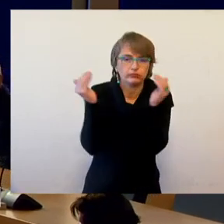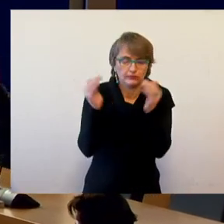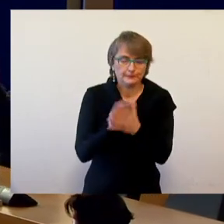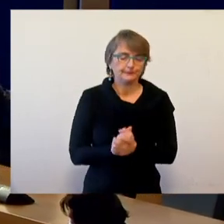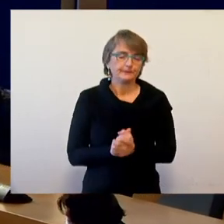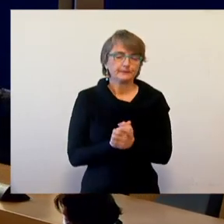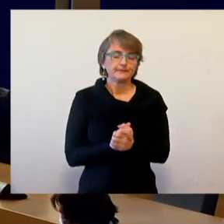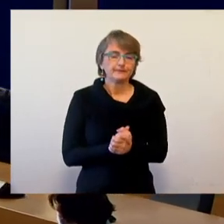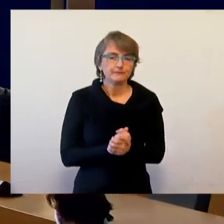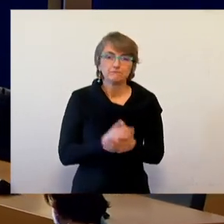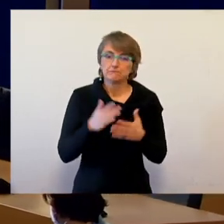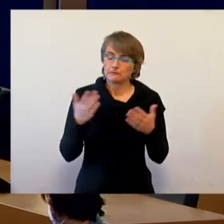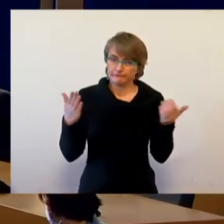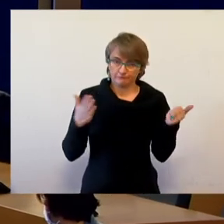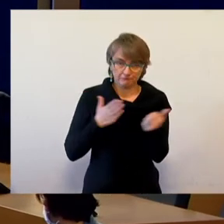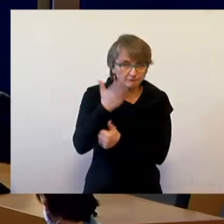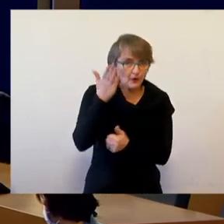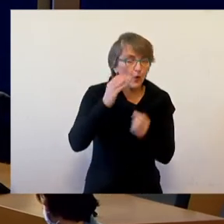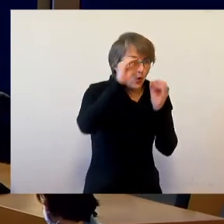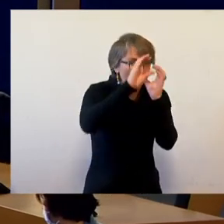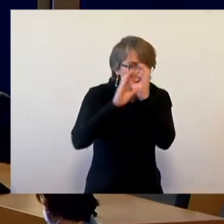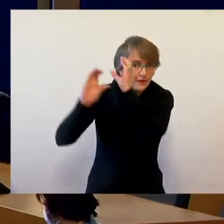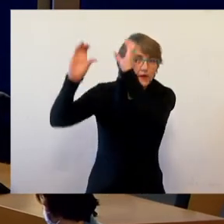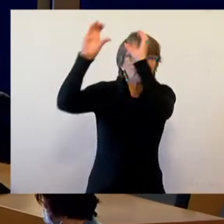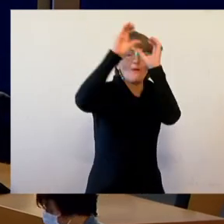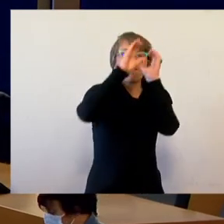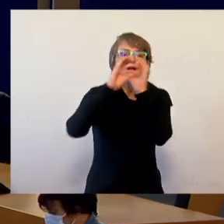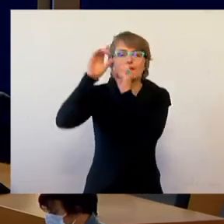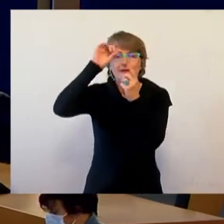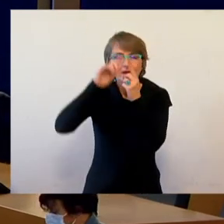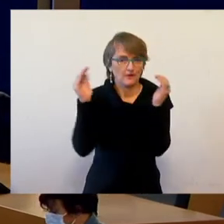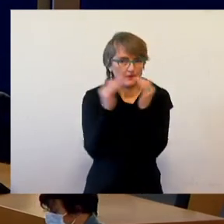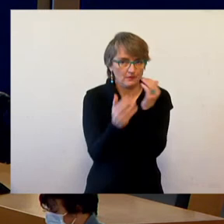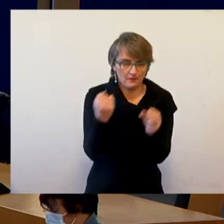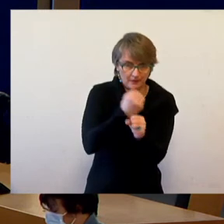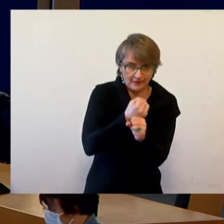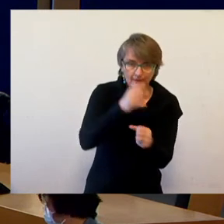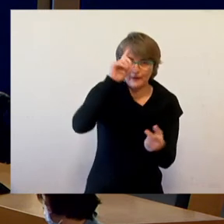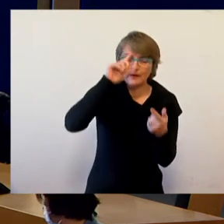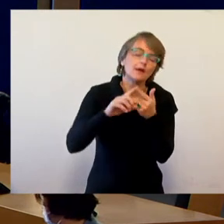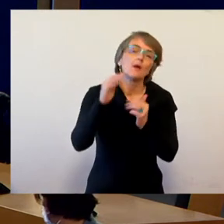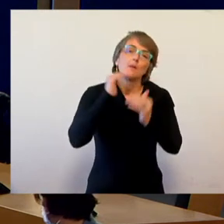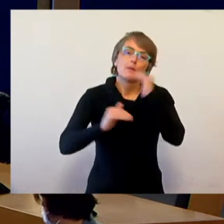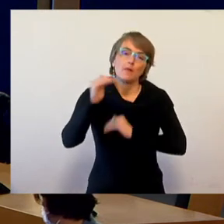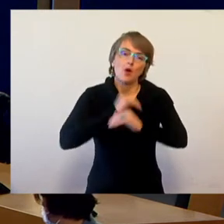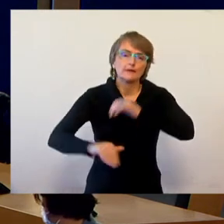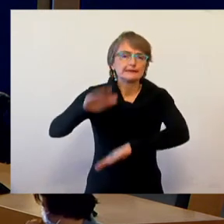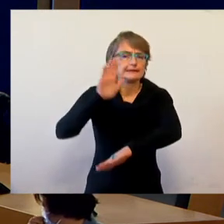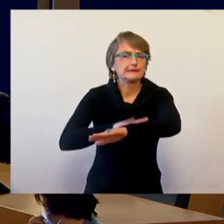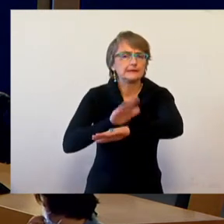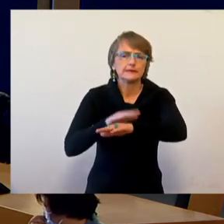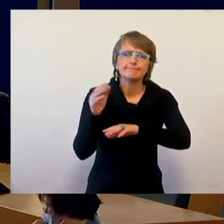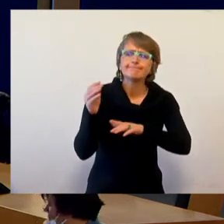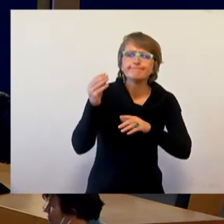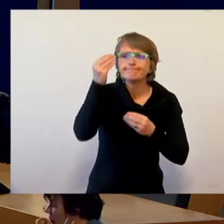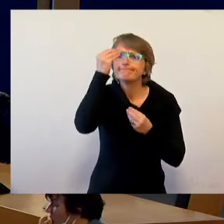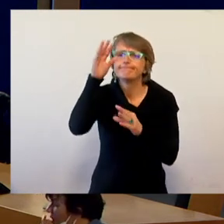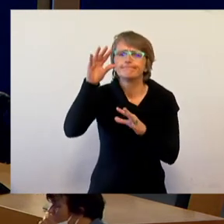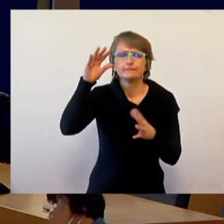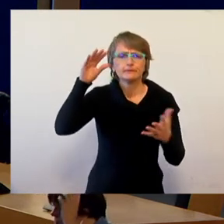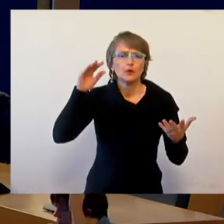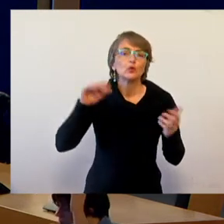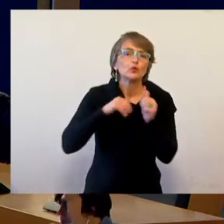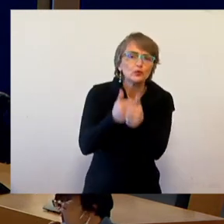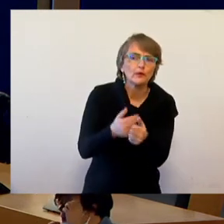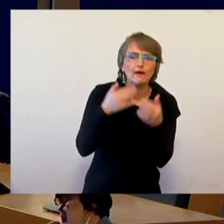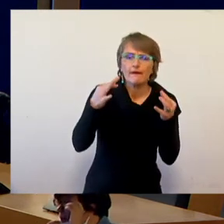choses, la création d'un observatoire de l'égalité, un plan de signalement pour lutter contre les discriminations et les violences ont